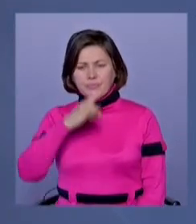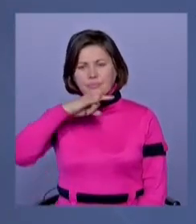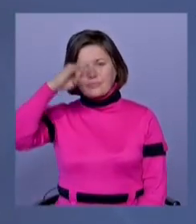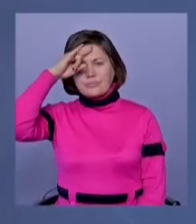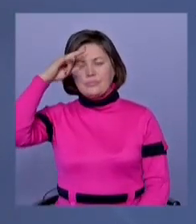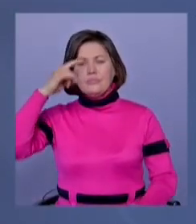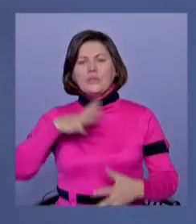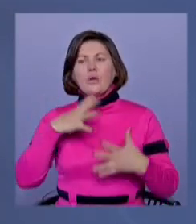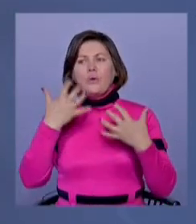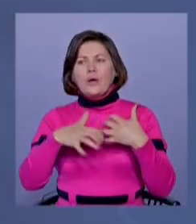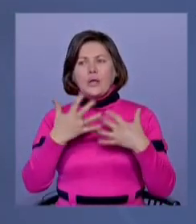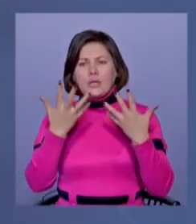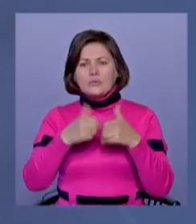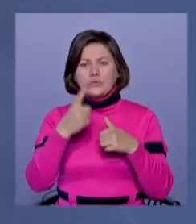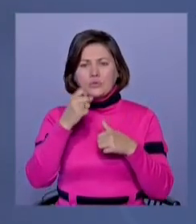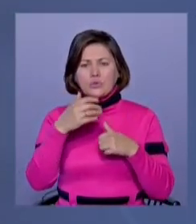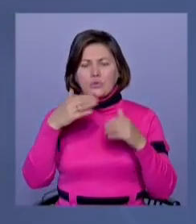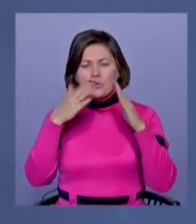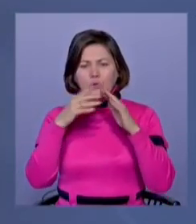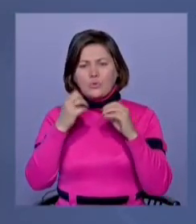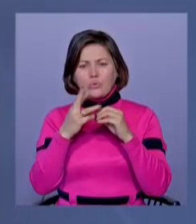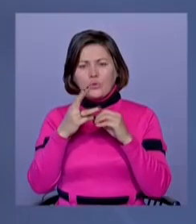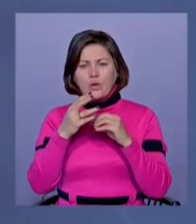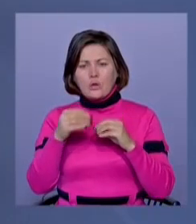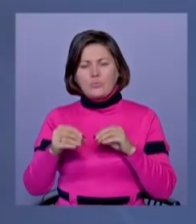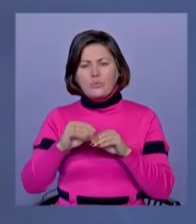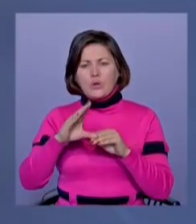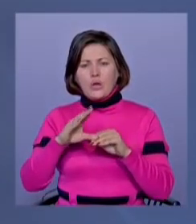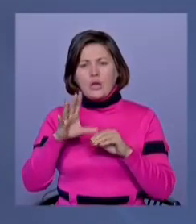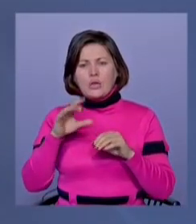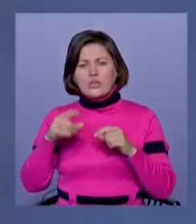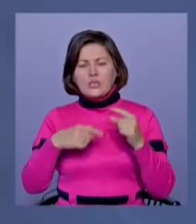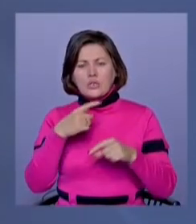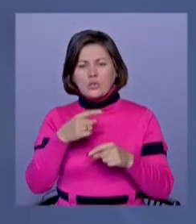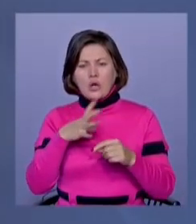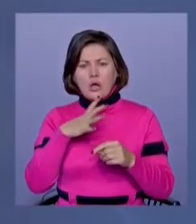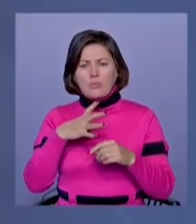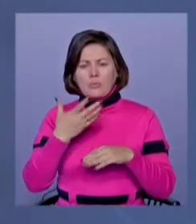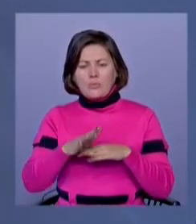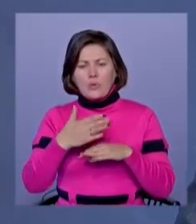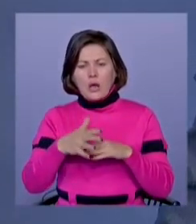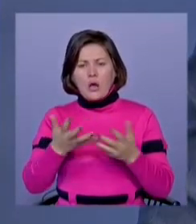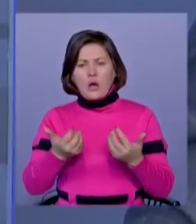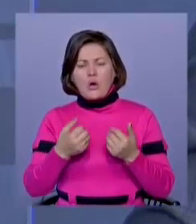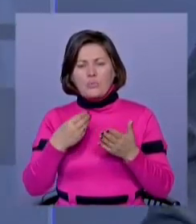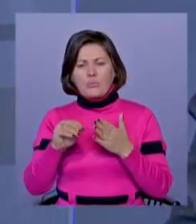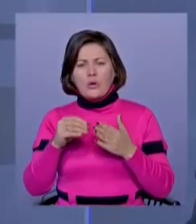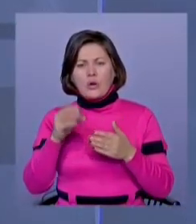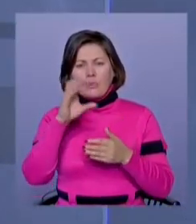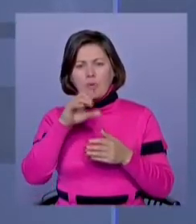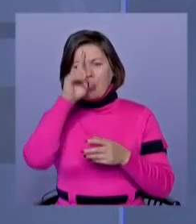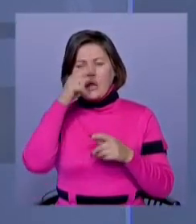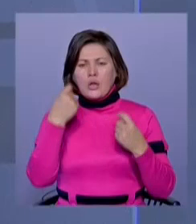Қазақстанда орташа есеппен 100 үйдің 13-і жинақтау жүйесі арқылы сатып алынып жатыр. Қыркүйек айында жылжымайтын мүлік